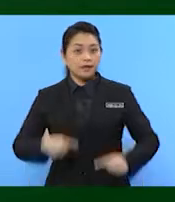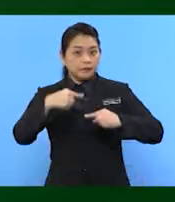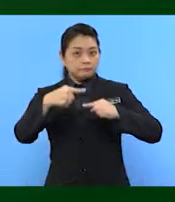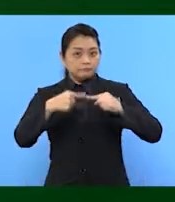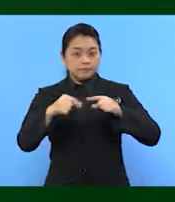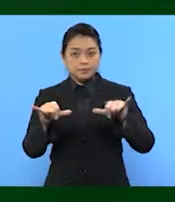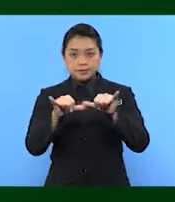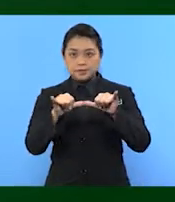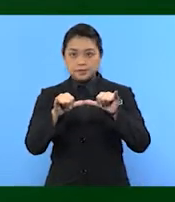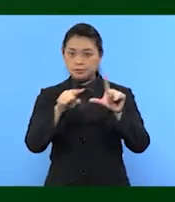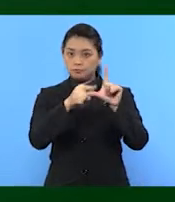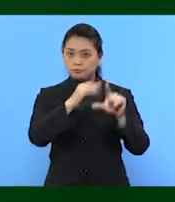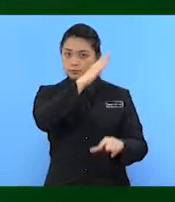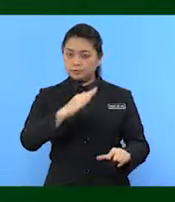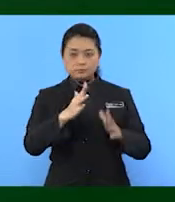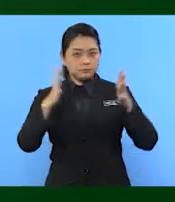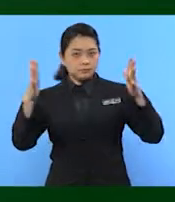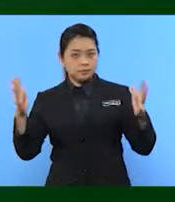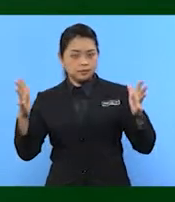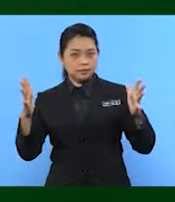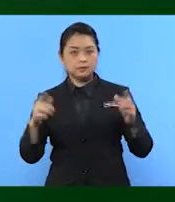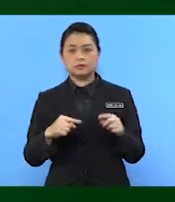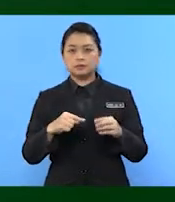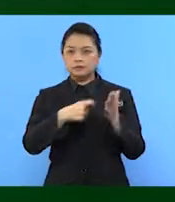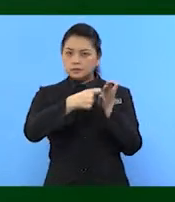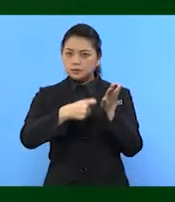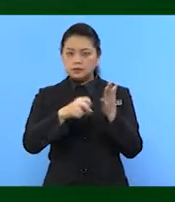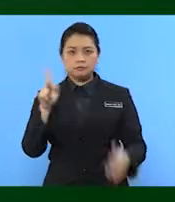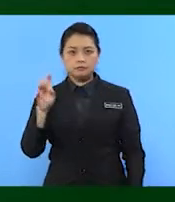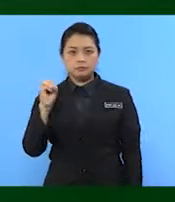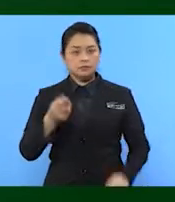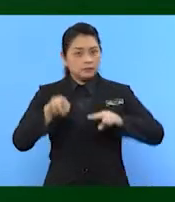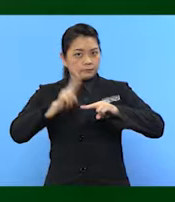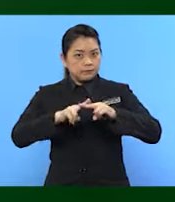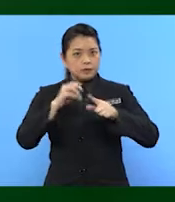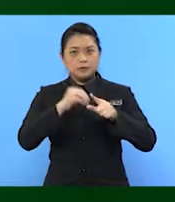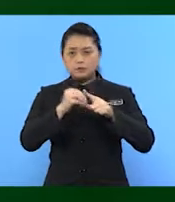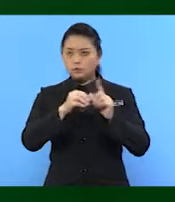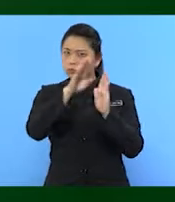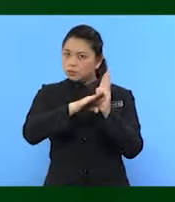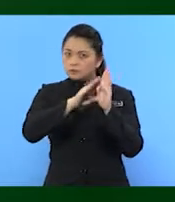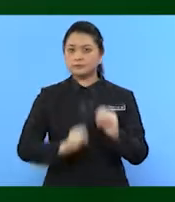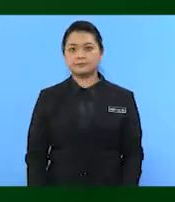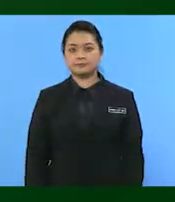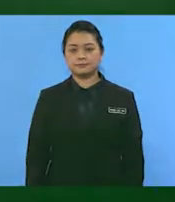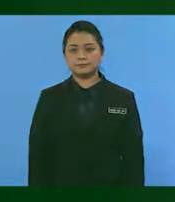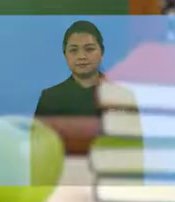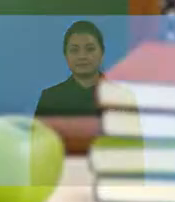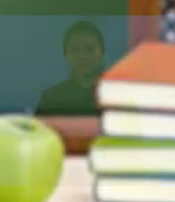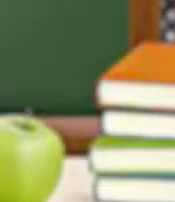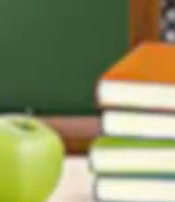apabila saiz sudut tirus membesar, nilai kosinus bertambah atau berkurang?